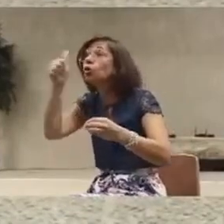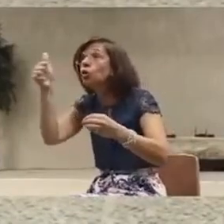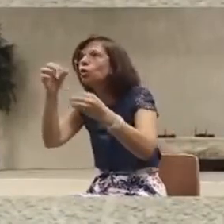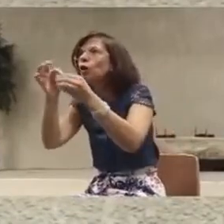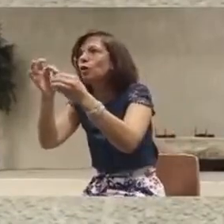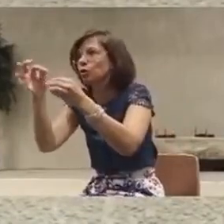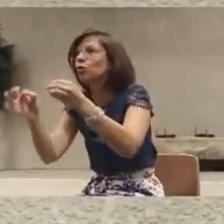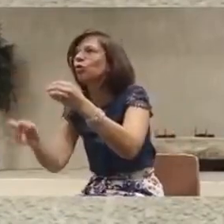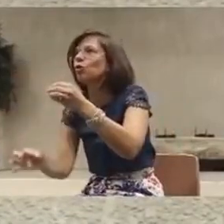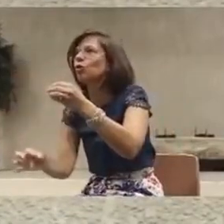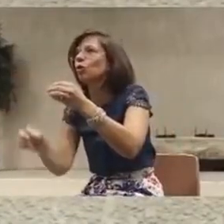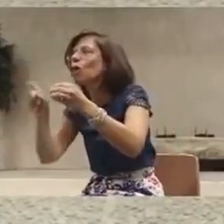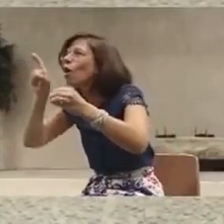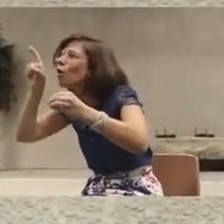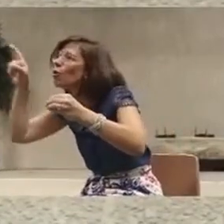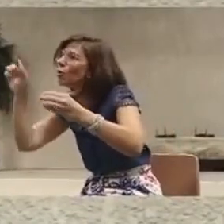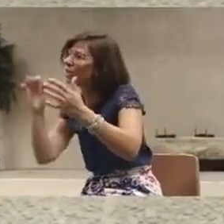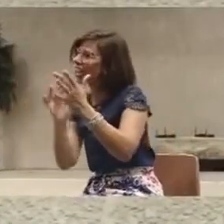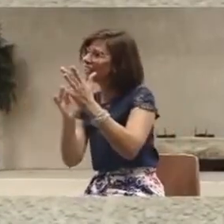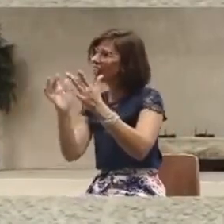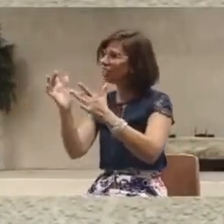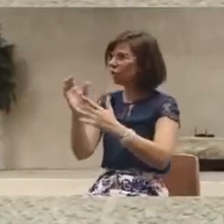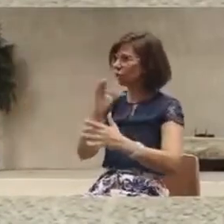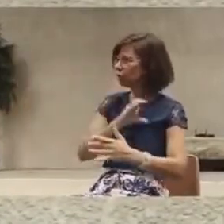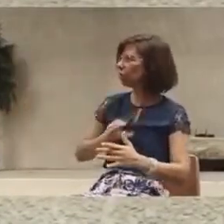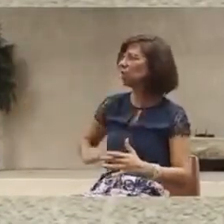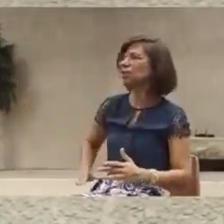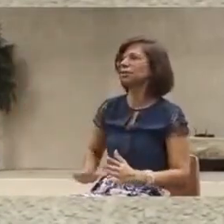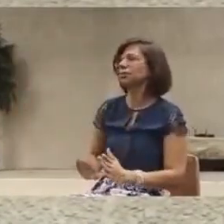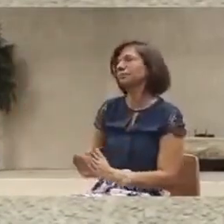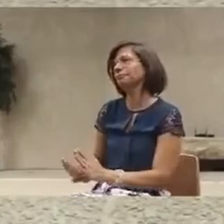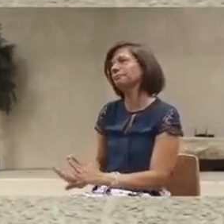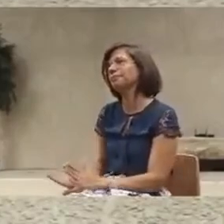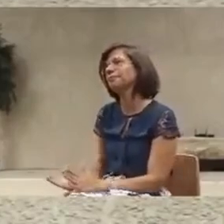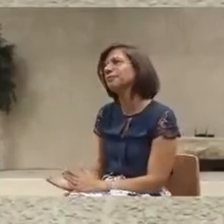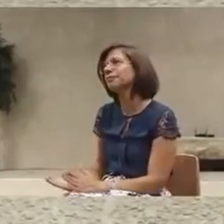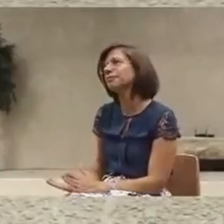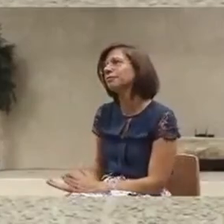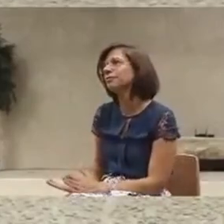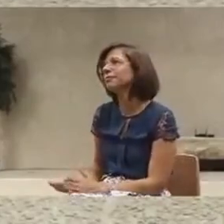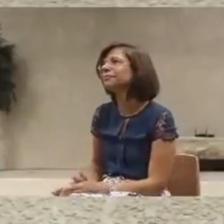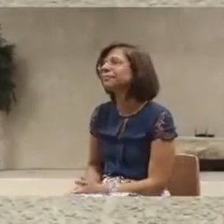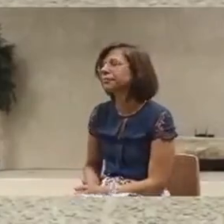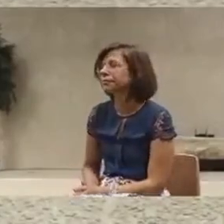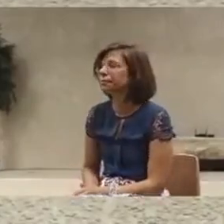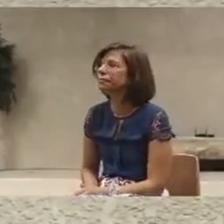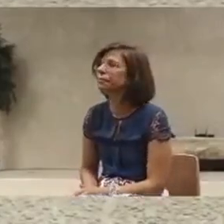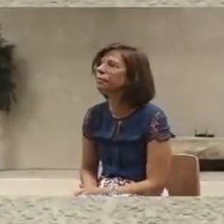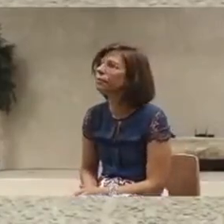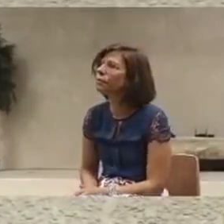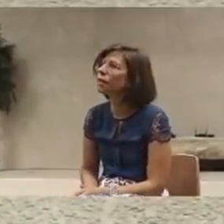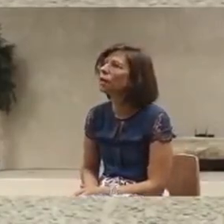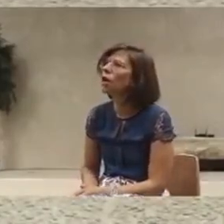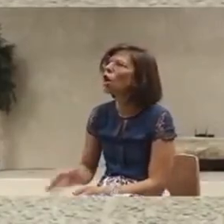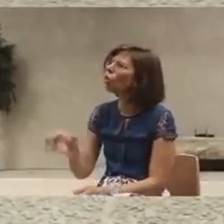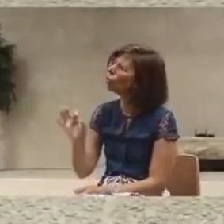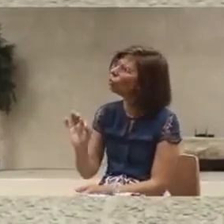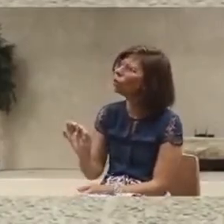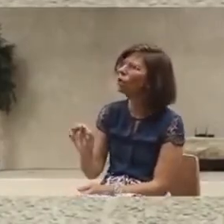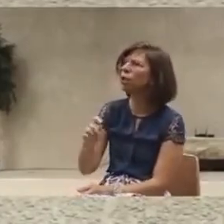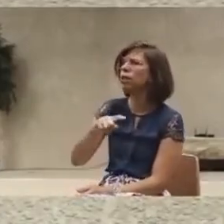Alors ça veut bien dire que je m'enferme et puis je ne fais rien du tout, je ne cherche pas de travail, je fais ci, je fais ça. Non. Soyez pas